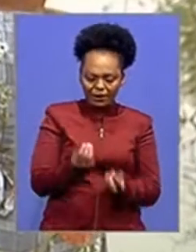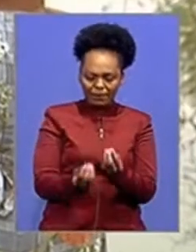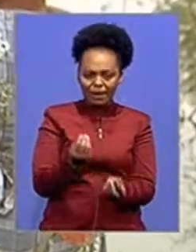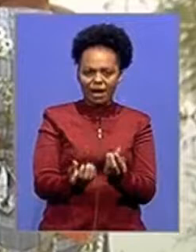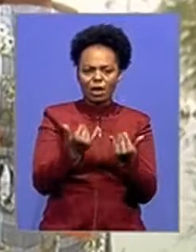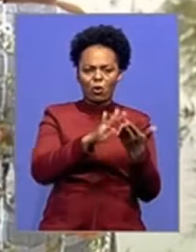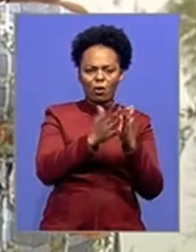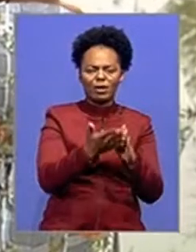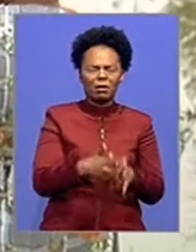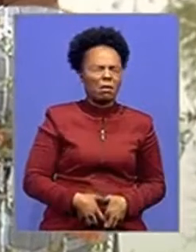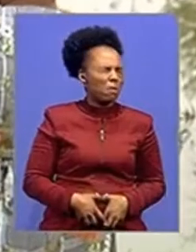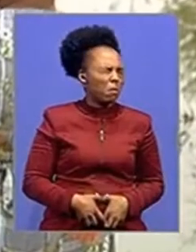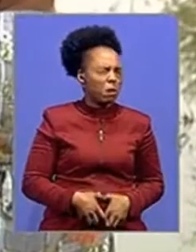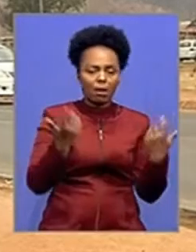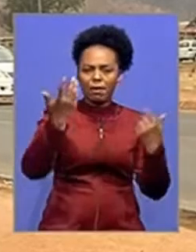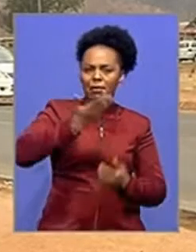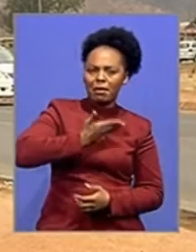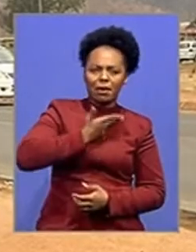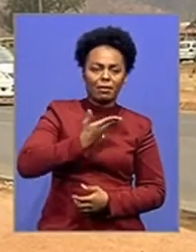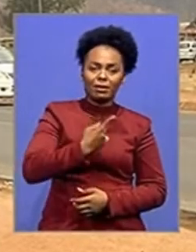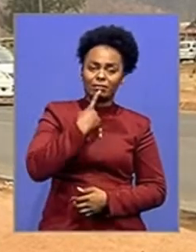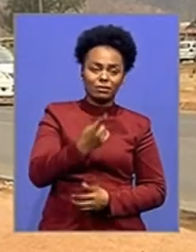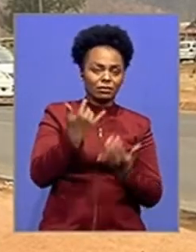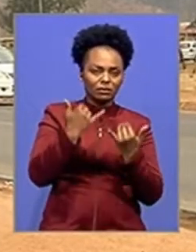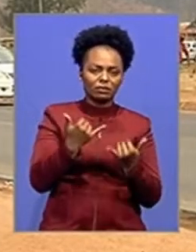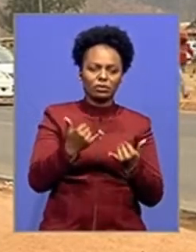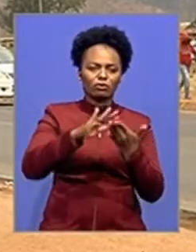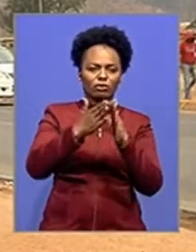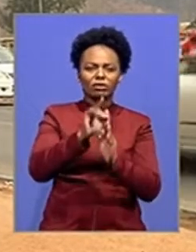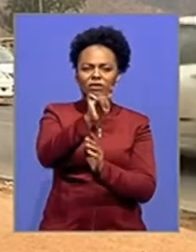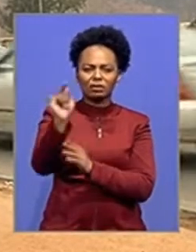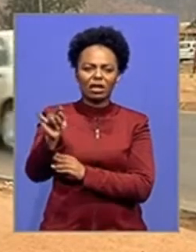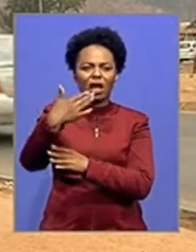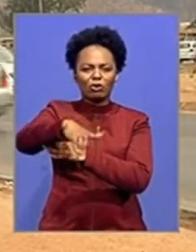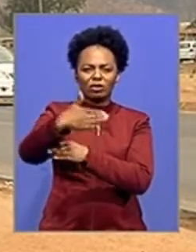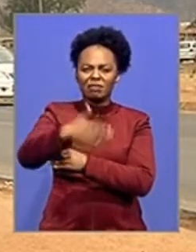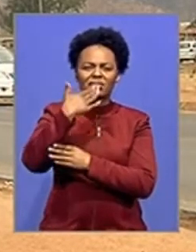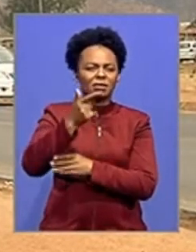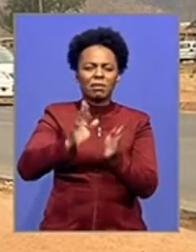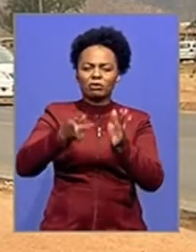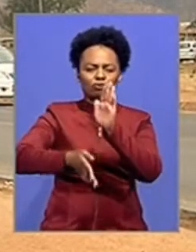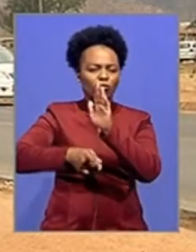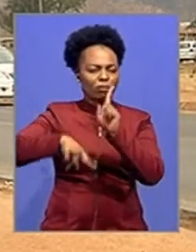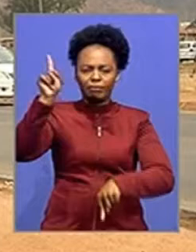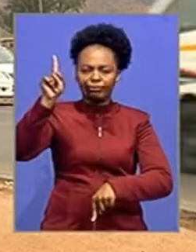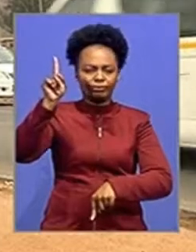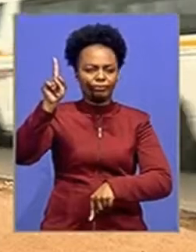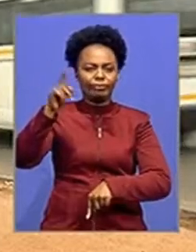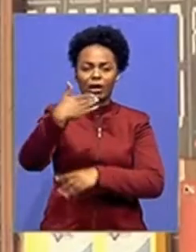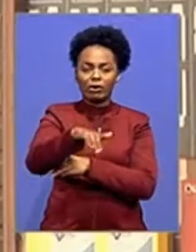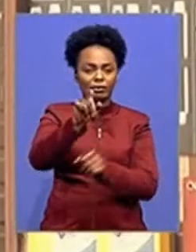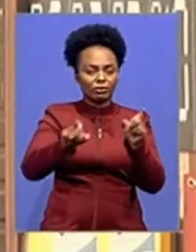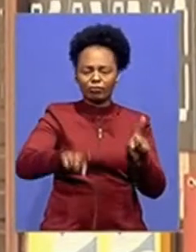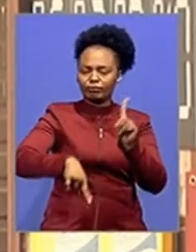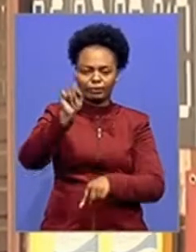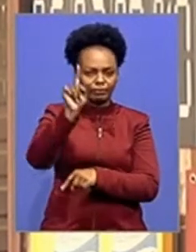gore badudi ba thunye meši ka dinko go ipiletša gore badudi ba dinaga dišele ba ba tšwele ka motse. Go botse molato wa